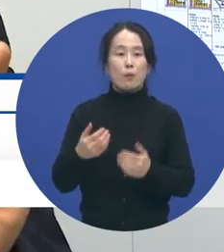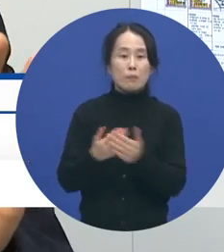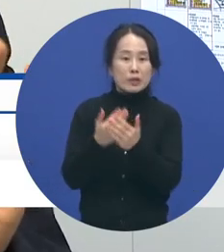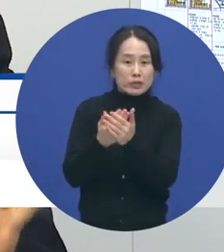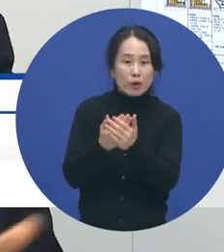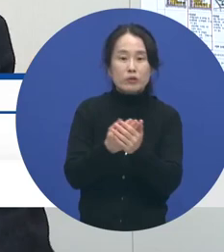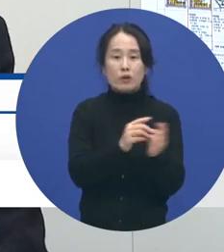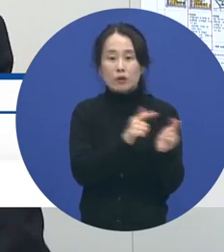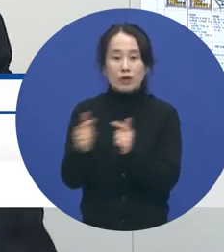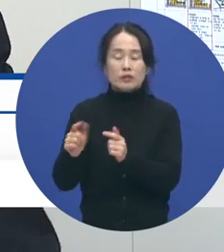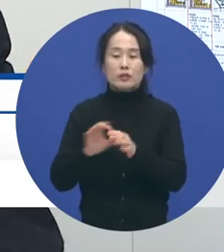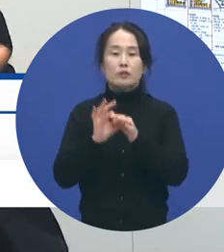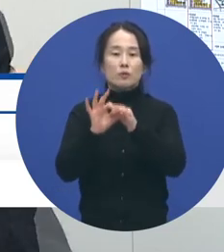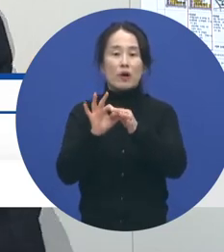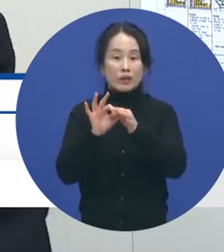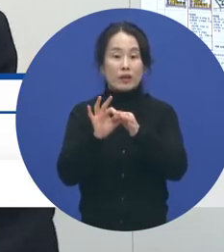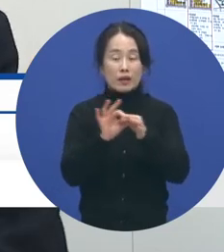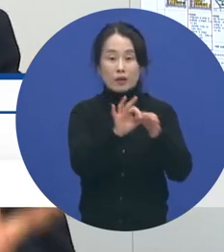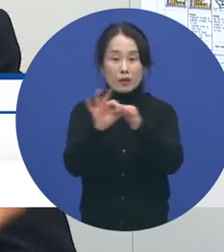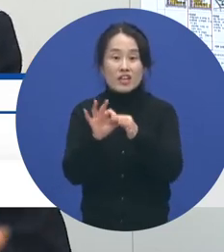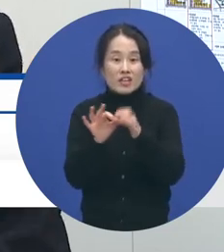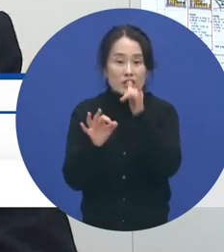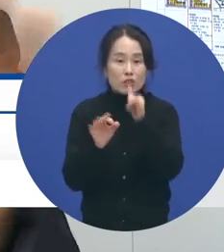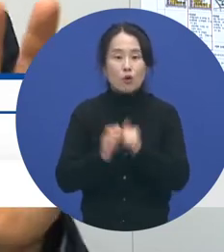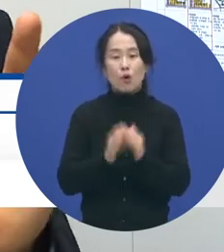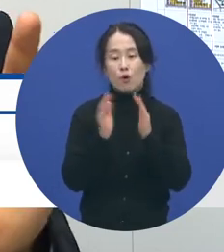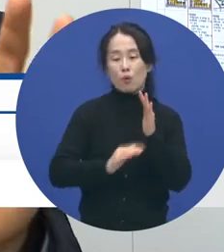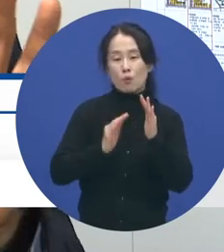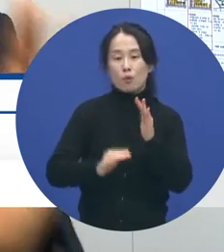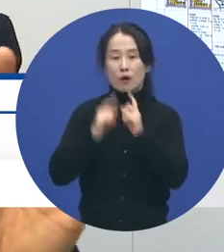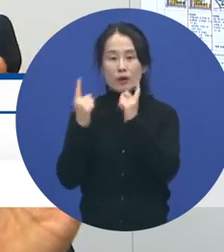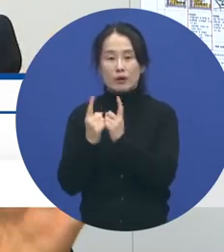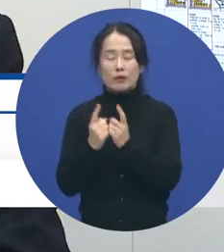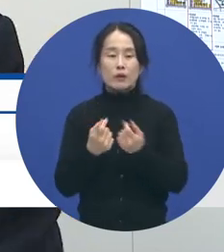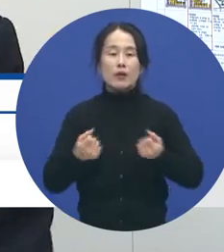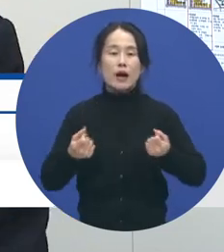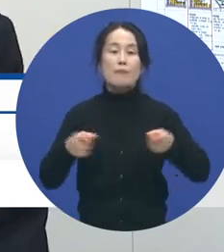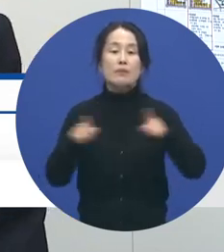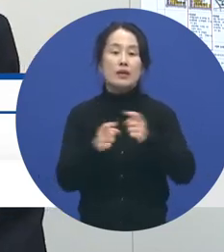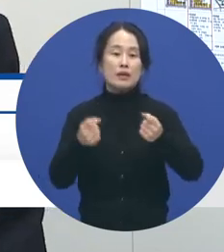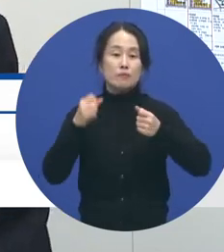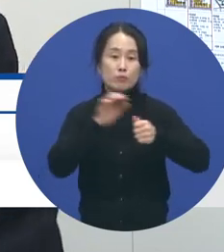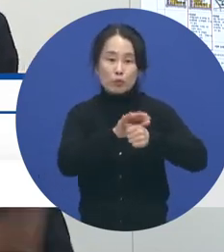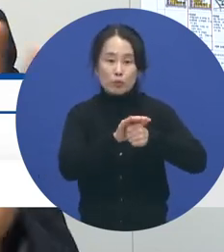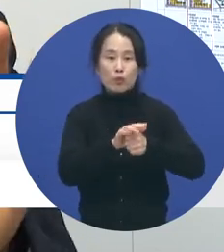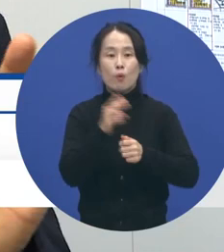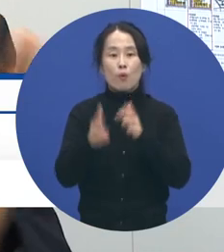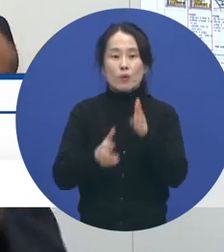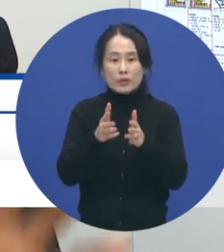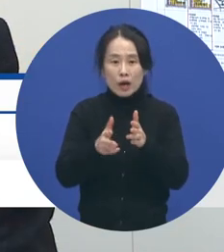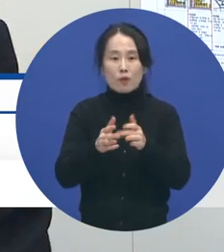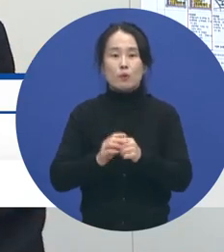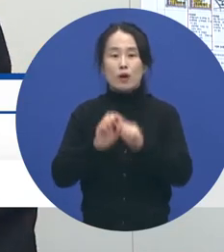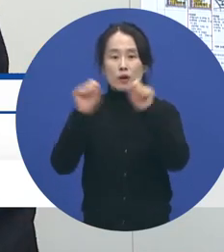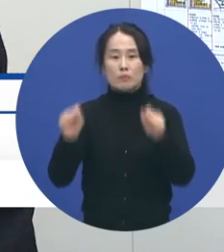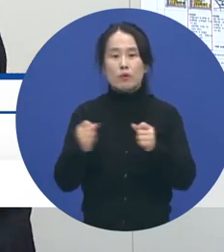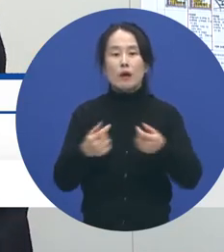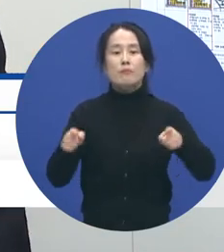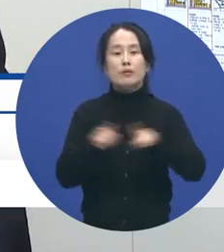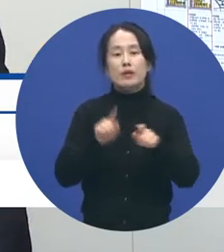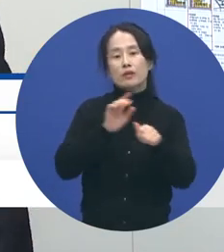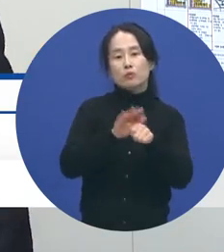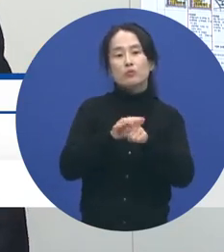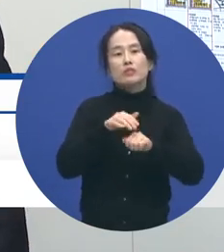등은 서로 상관관계가 있어요. 공공과 민간이 상호협력을 하고 개발사업과 인프라가 상호협력을 하는